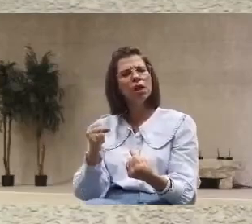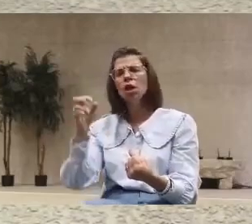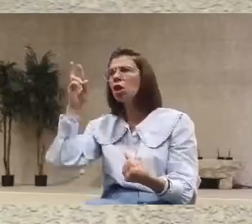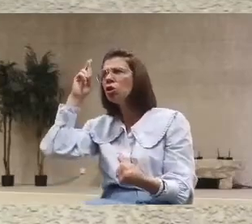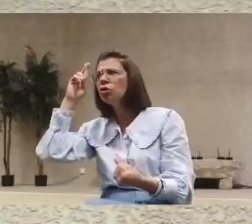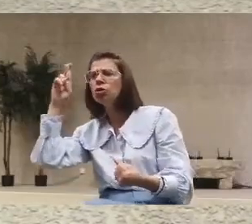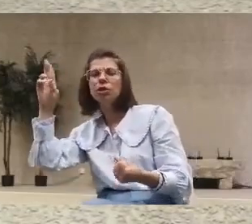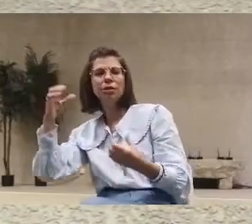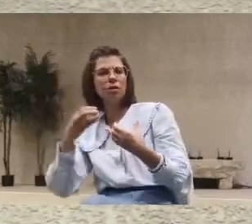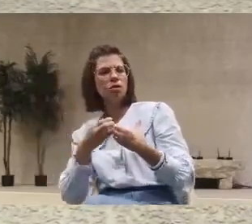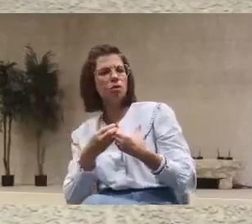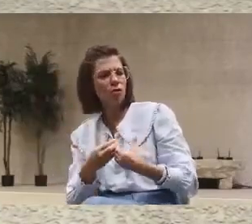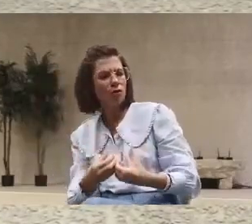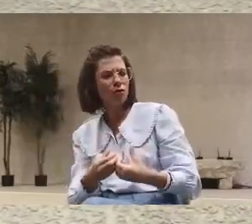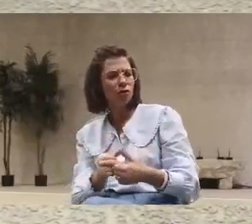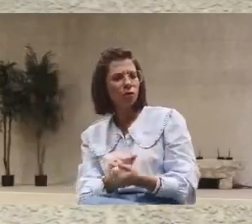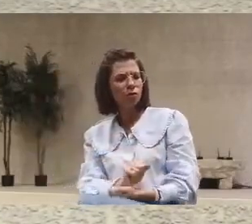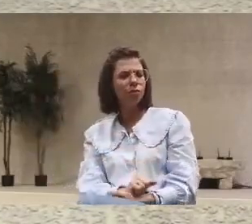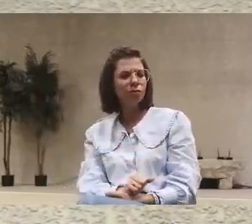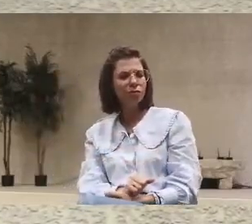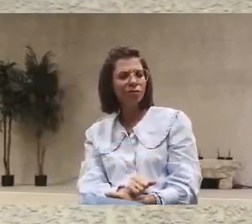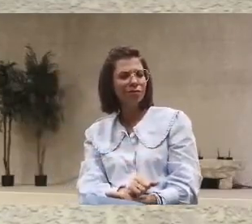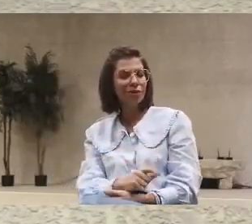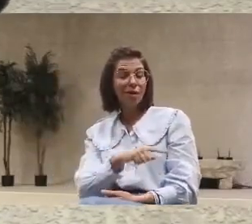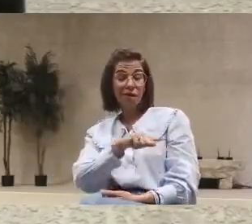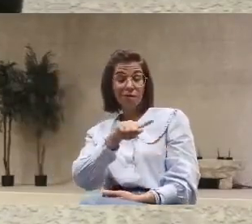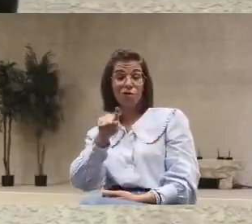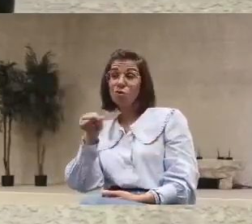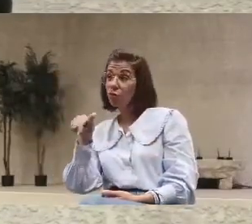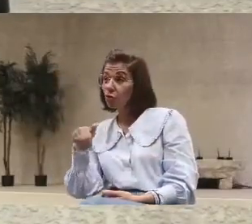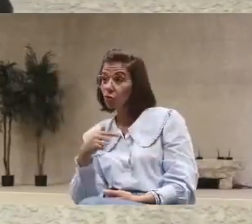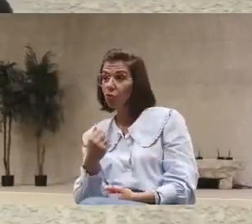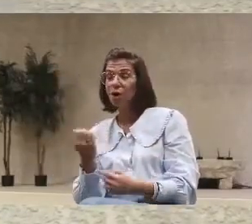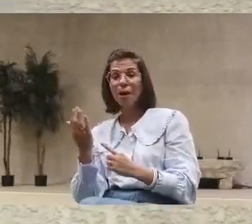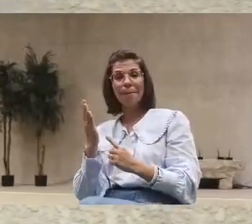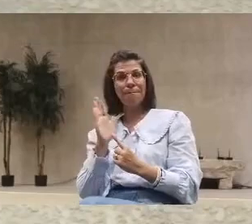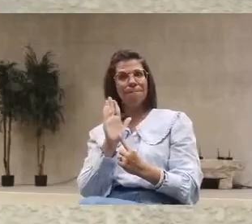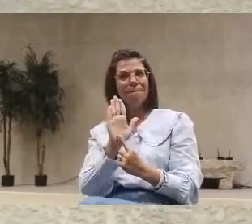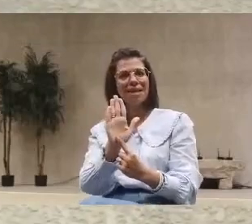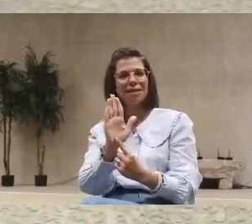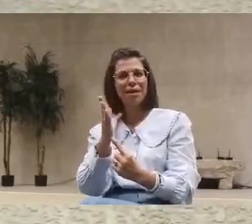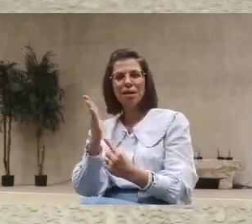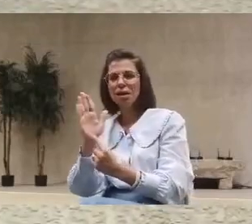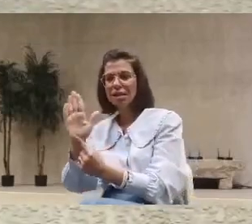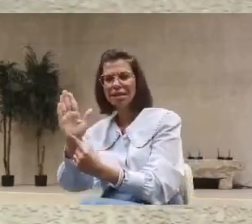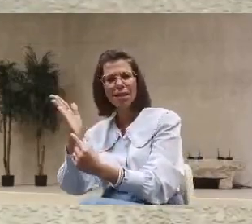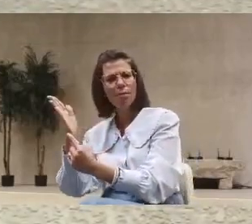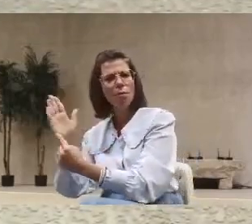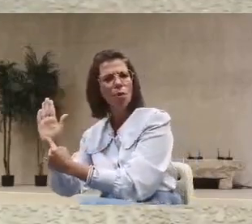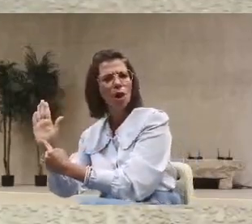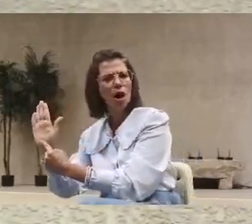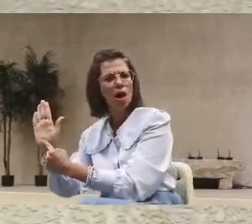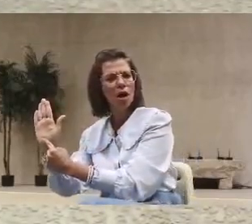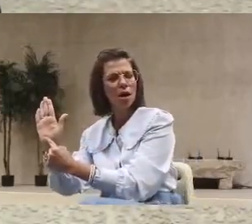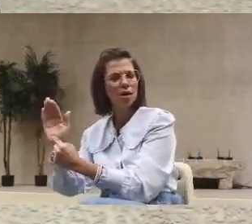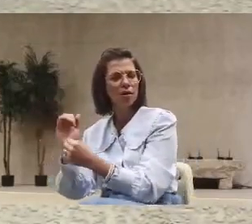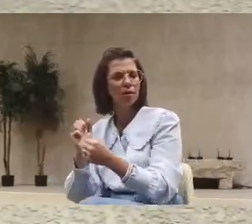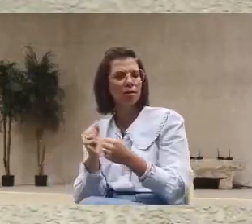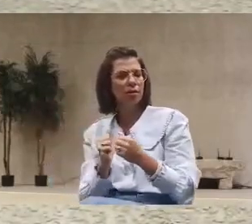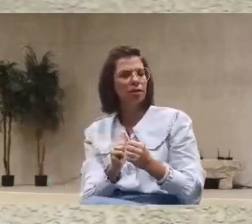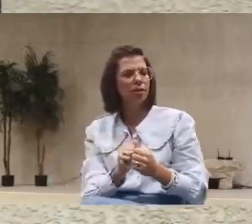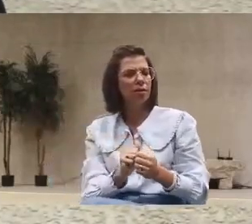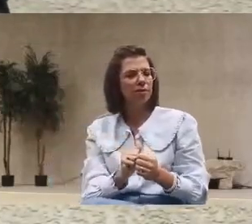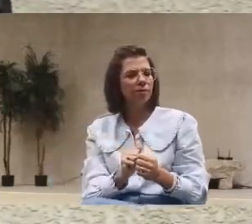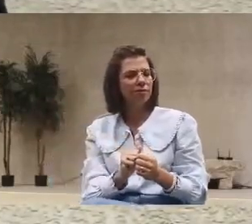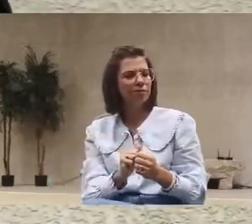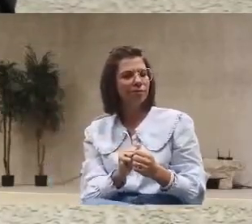que nous soyons des messagers de son royaume son royaume qui ne qui